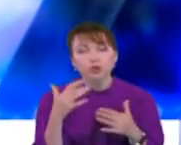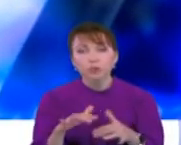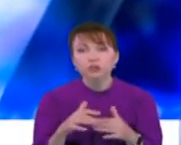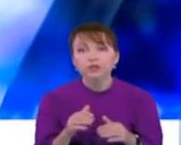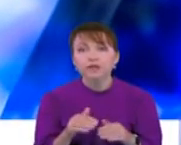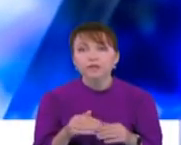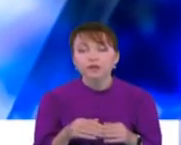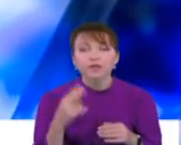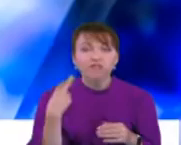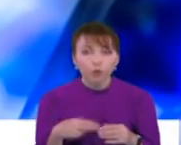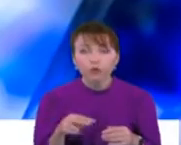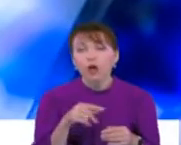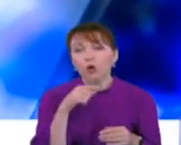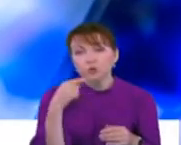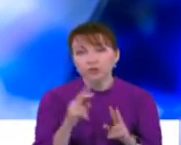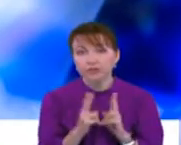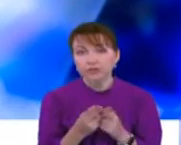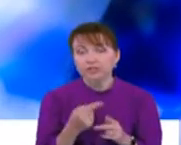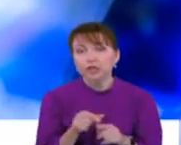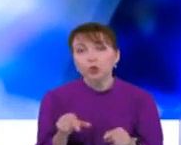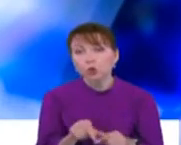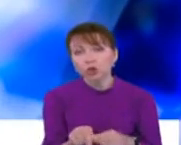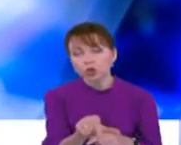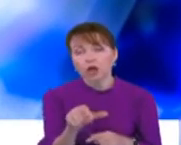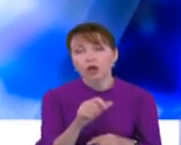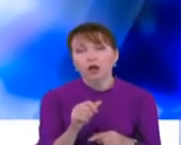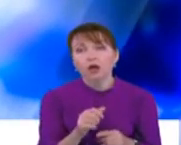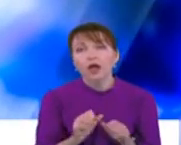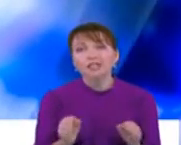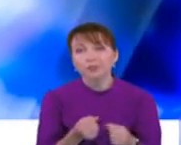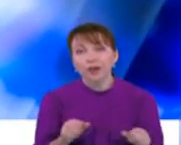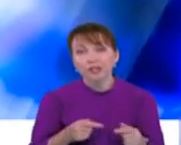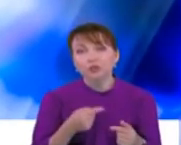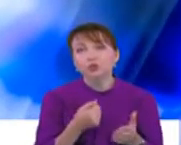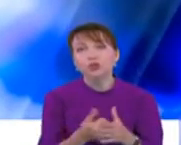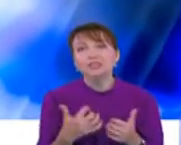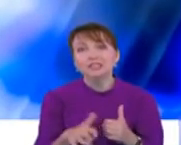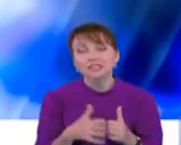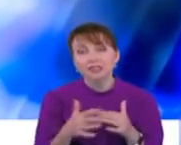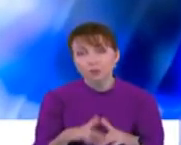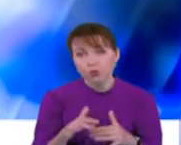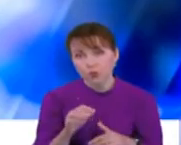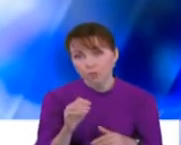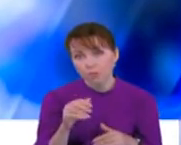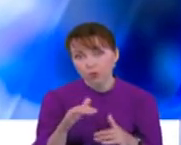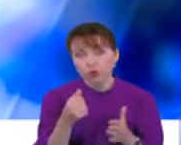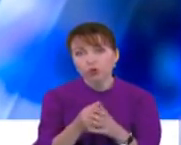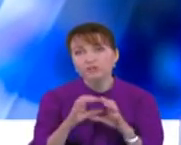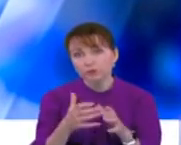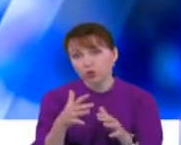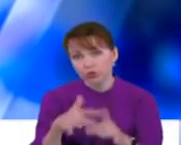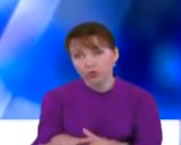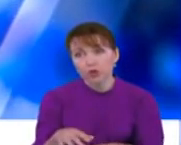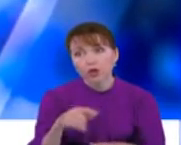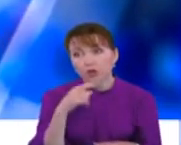Російської Федерації, але це є доріжка, так званий Сирійський експрес, до Середземного моря, до Світового океану. І Росії в